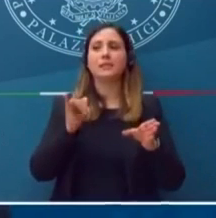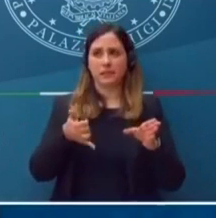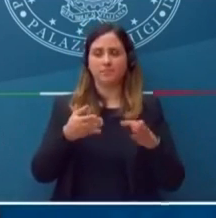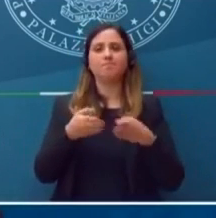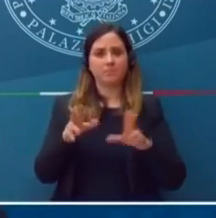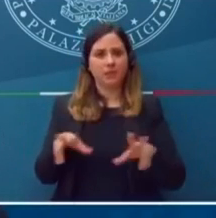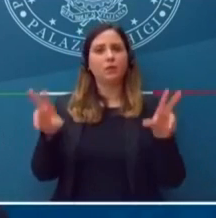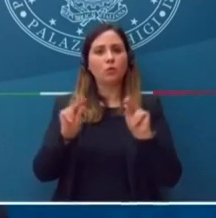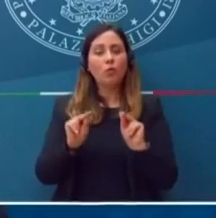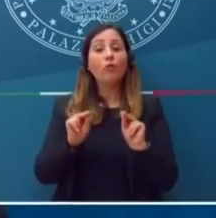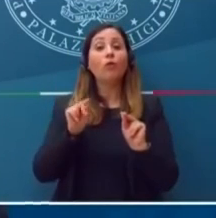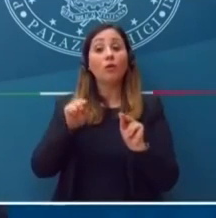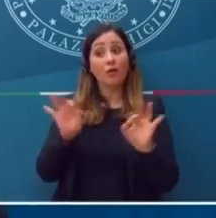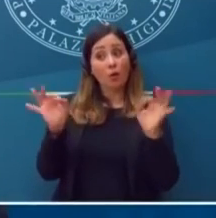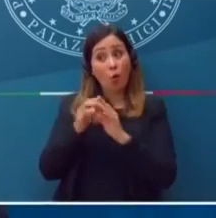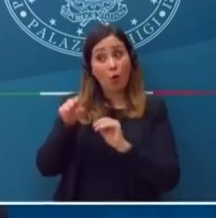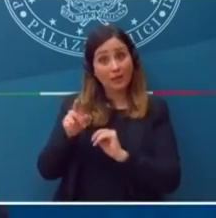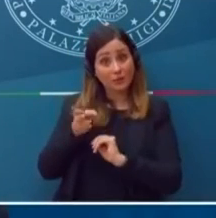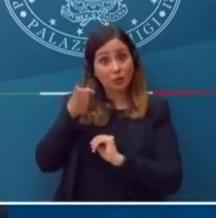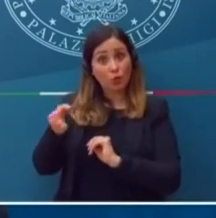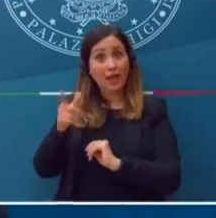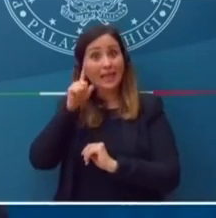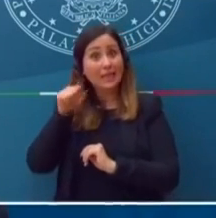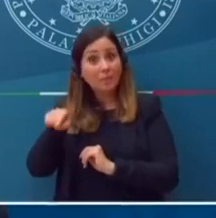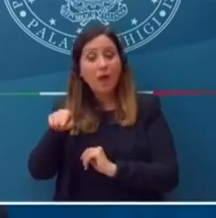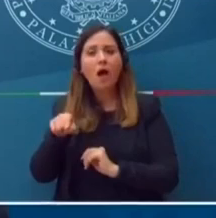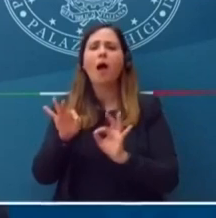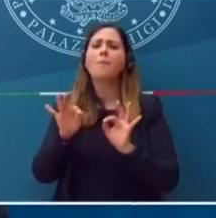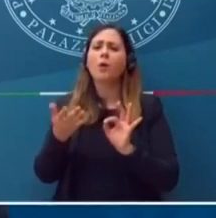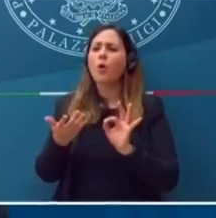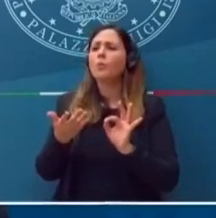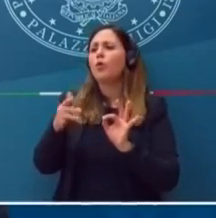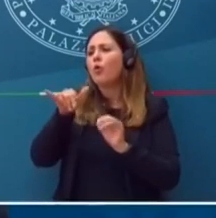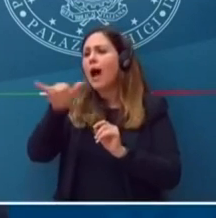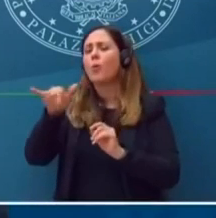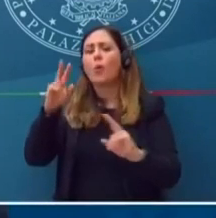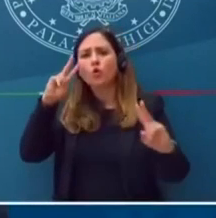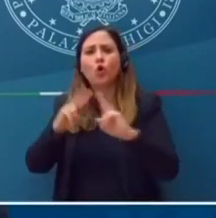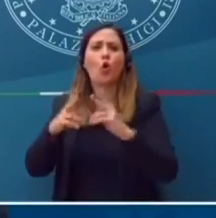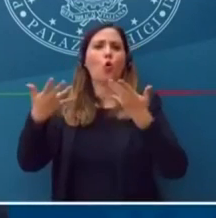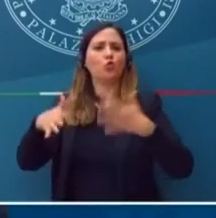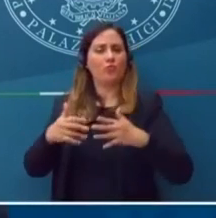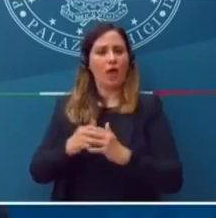e ha preso quell'occasione per fare un breve incontro all'aeroporto, insomma, per cui si cercano queste occasioni di incontro.